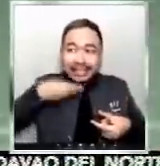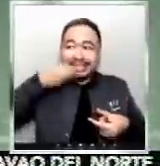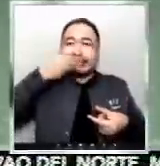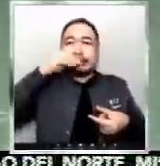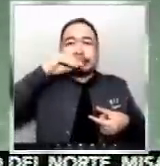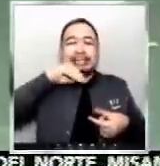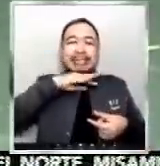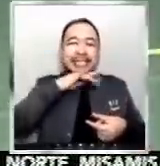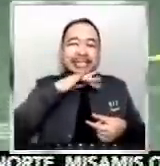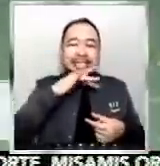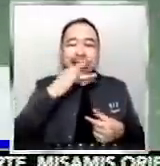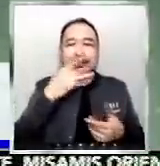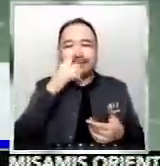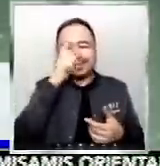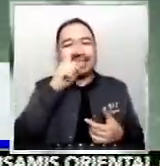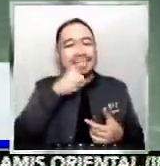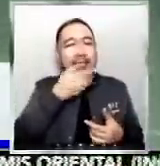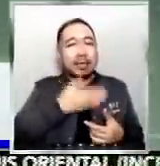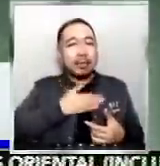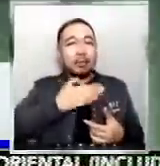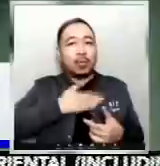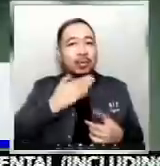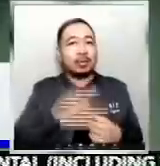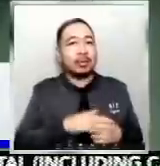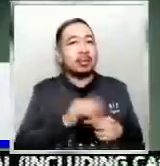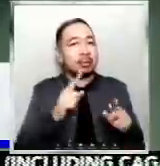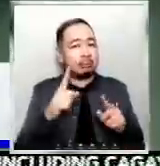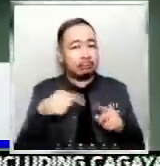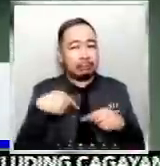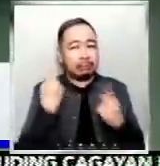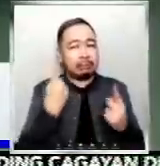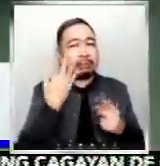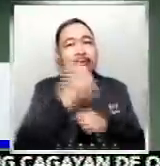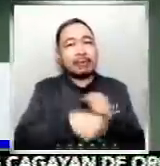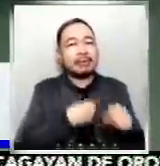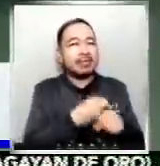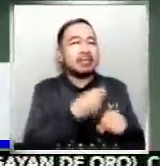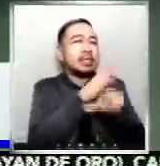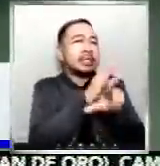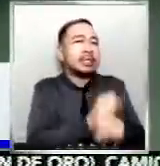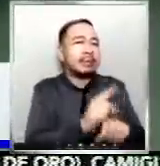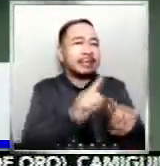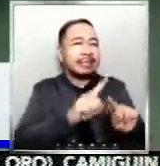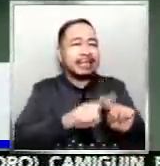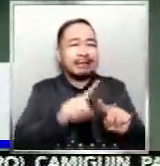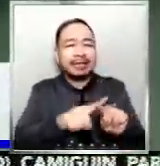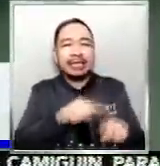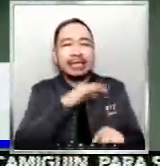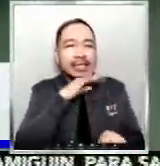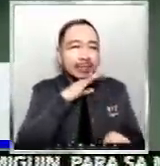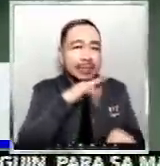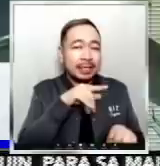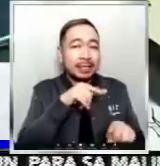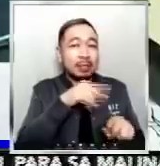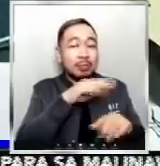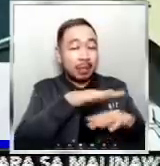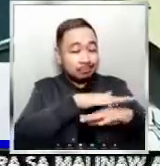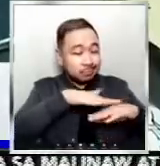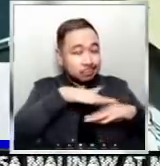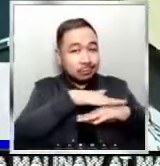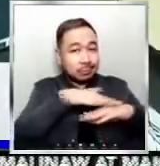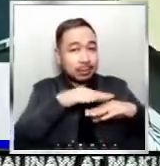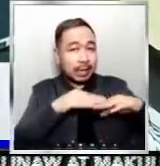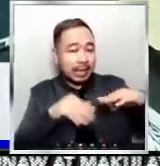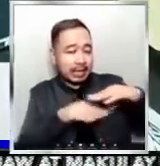ganito ang hanap buhay, nasanay na rin daw si Gary sa samot-saring dumi, sa ibabaw at ilalim ng mga estero. Yung